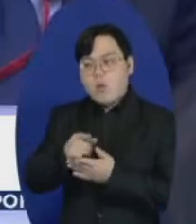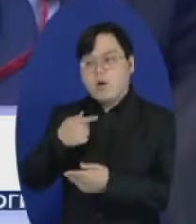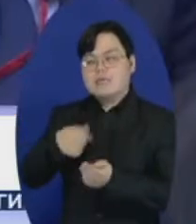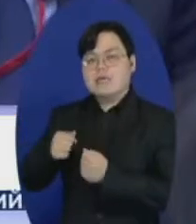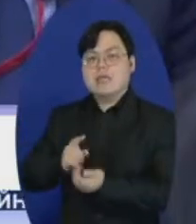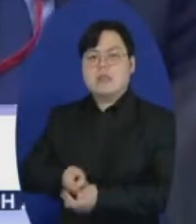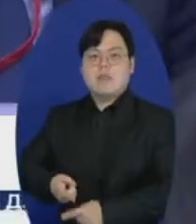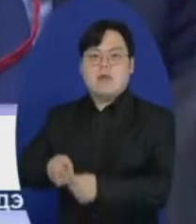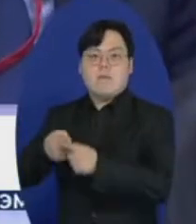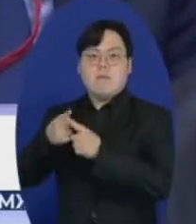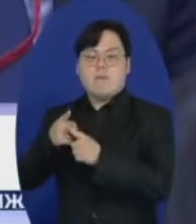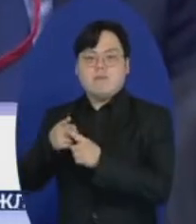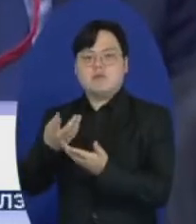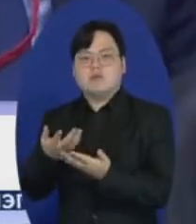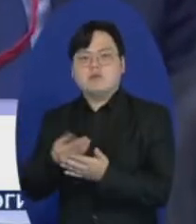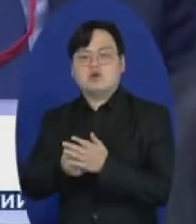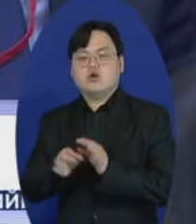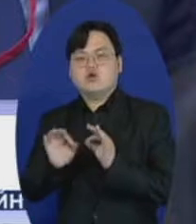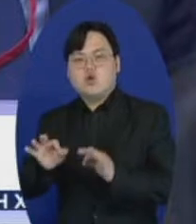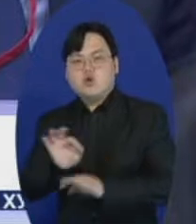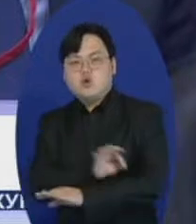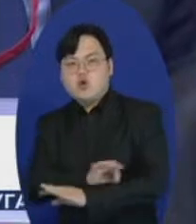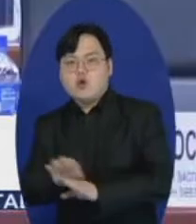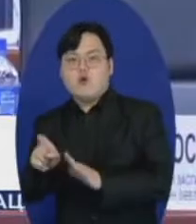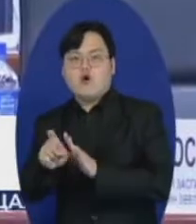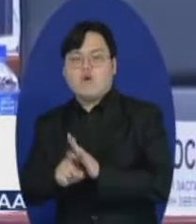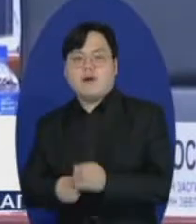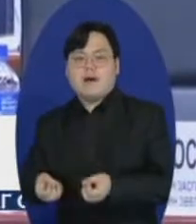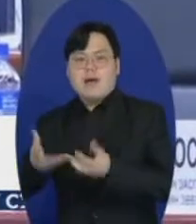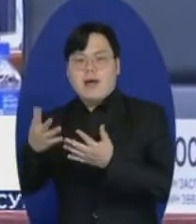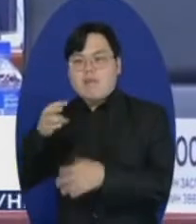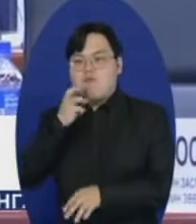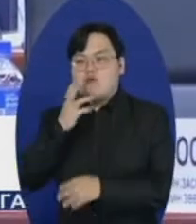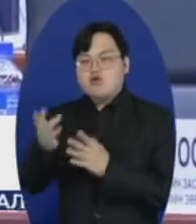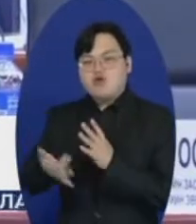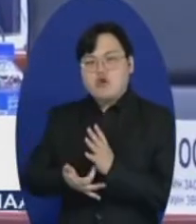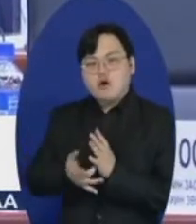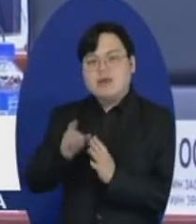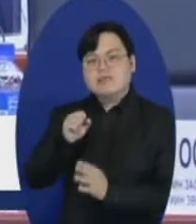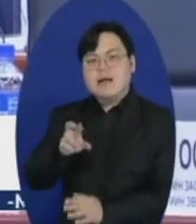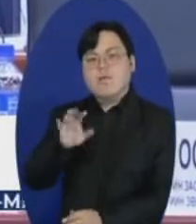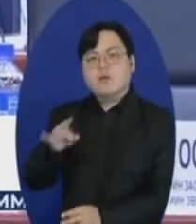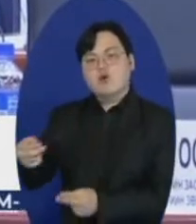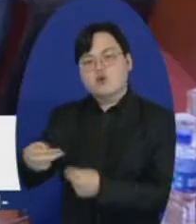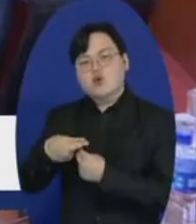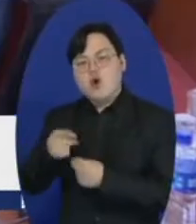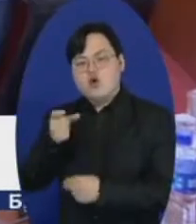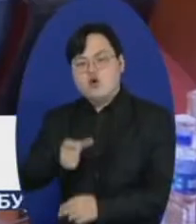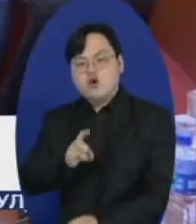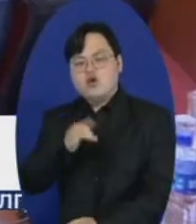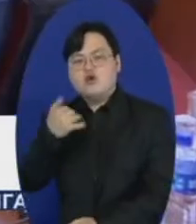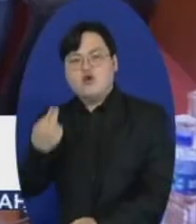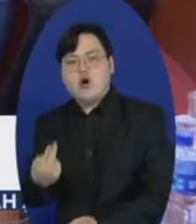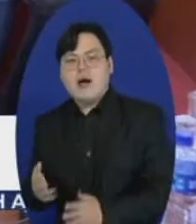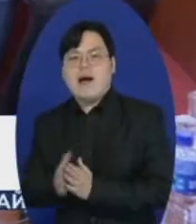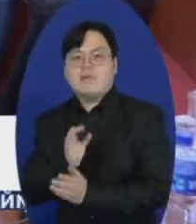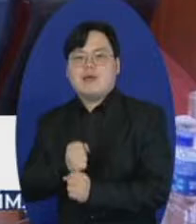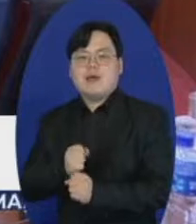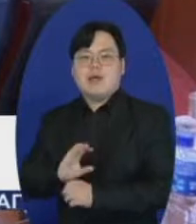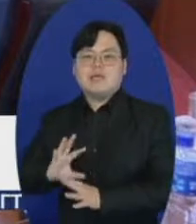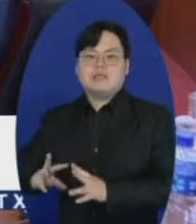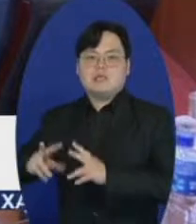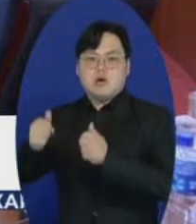бүтээгдэхүүнийг нэмэгдүүлэх, нэм өртөх шингэсэн төсөл хөтөлбөр эхлүүлж, мэдээлэл технологийн салбарт хөрөнгө оруулалт хийх, хүний нөөцийн хамтын ажиллагааг сайжруулах